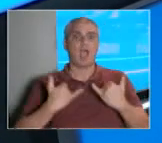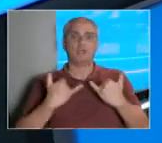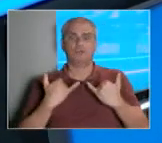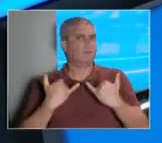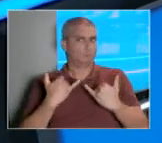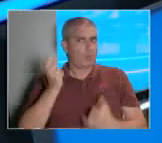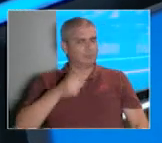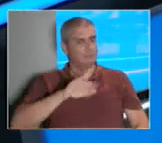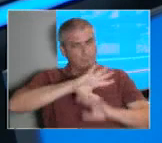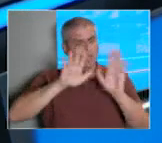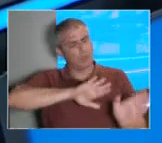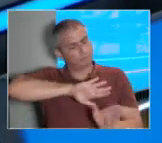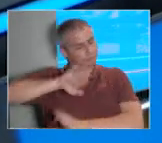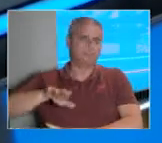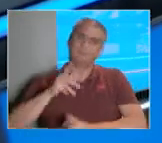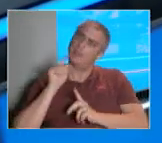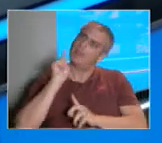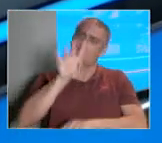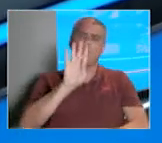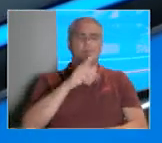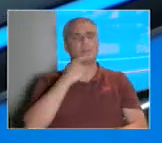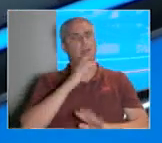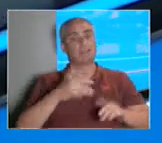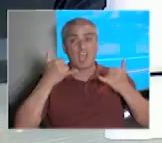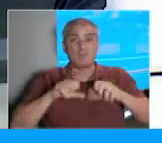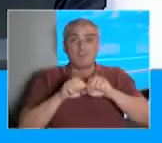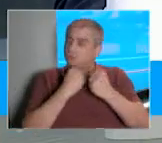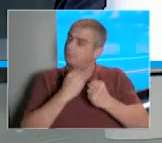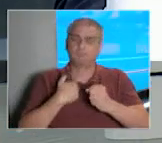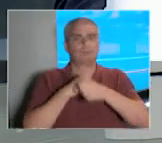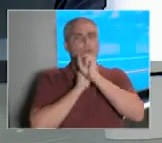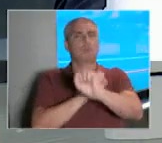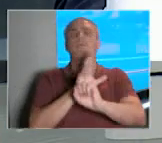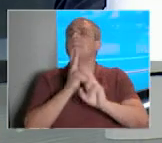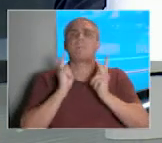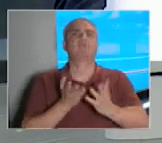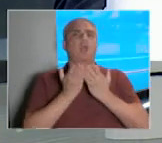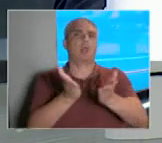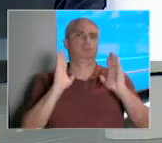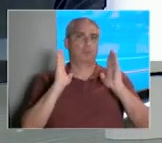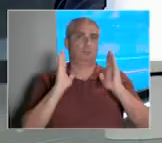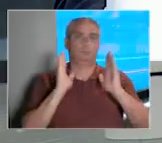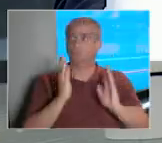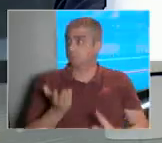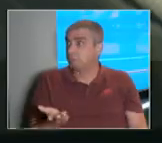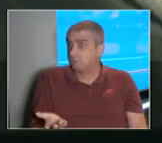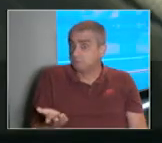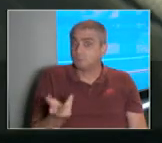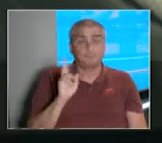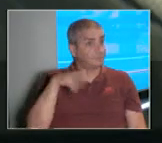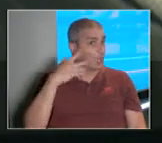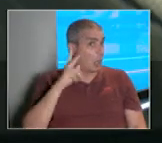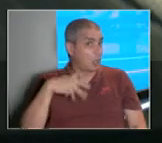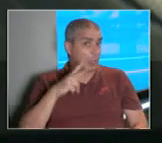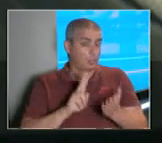אתם לא צריכים לשים את הכל בצד, ללכת לנתניהו ולהגיד, במשבר הזה אנחנו איתך, במה אנחנו יכולים לעזור? זה יכול היה להיות